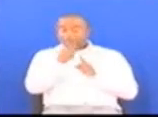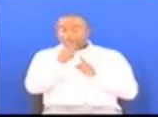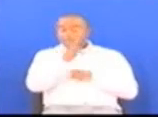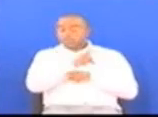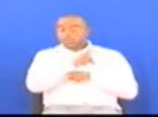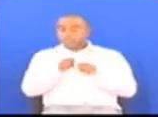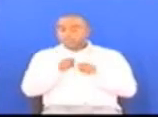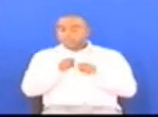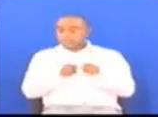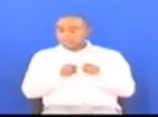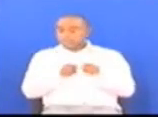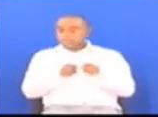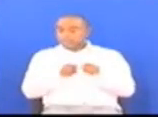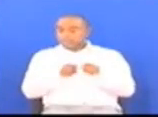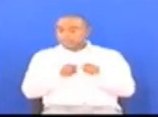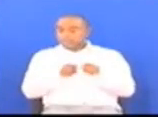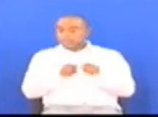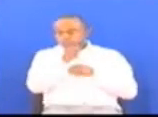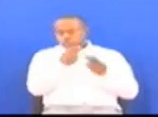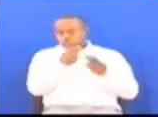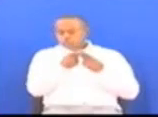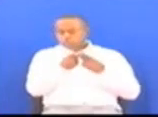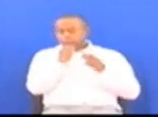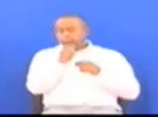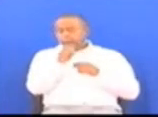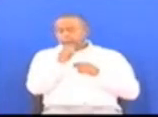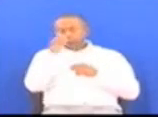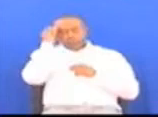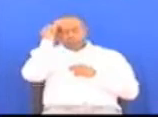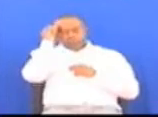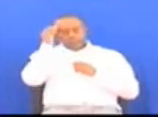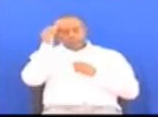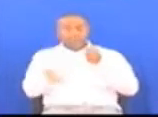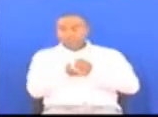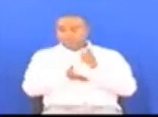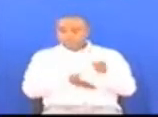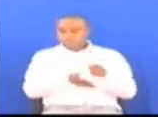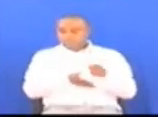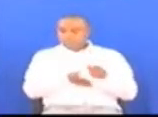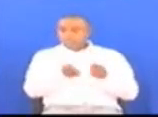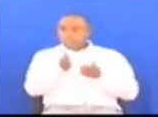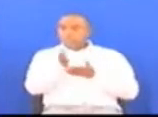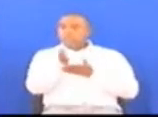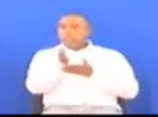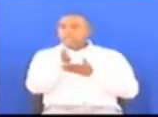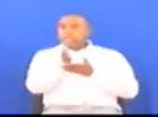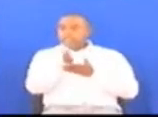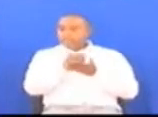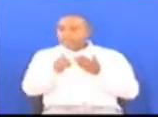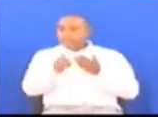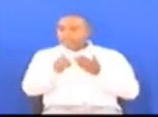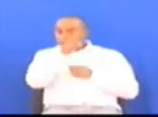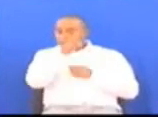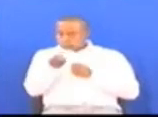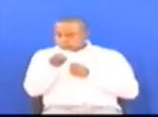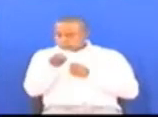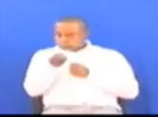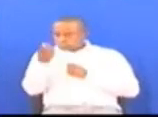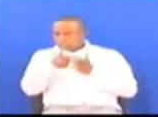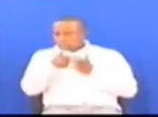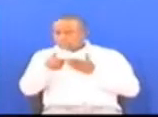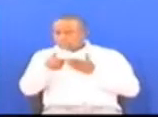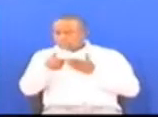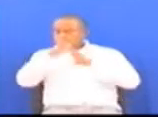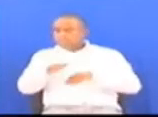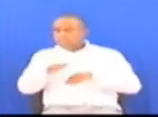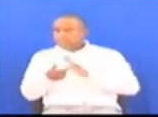linalomtafakari Daktari John Pombe Magufuli. Kama ilivyozoeleka, kuna watu walikuwa naitwa vingunge, lakini pia tunafahamu kuna maneno kama